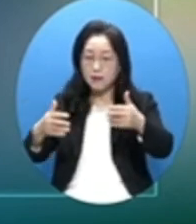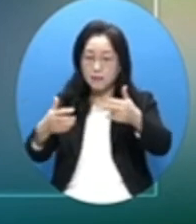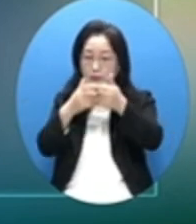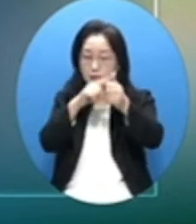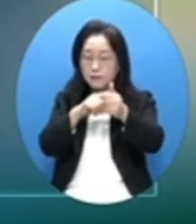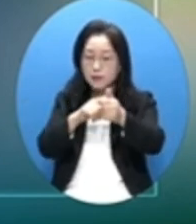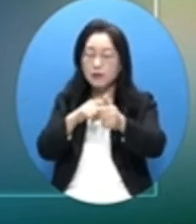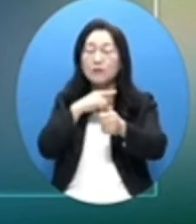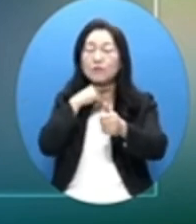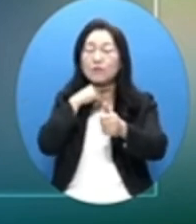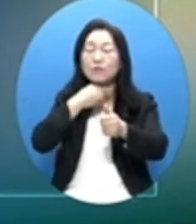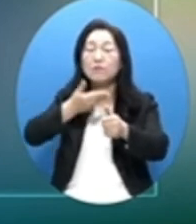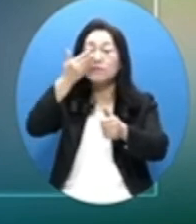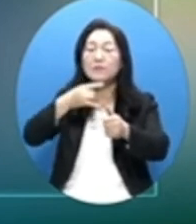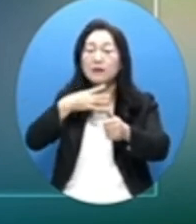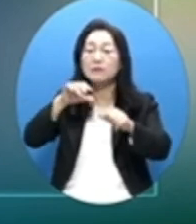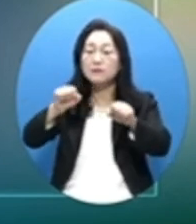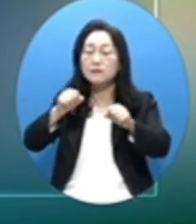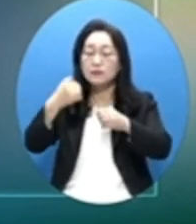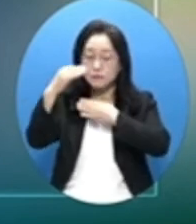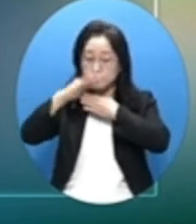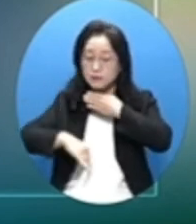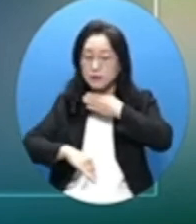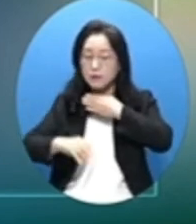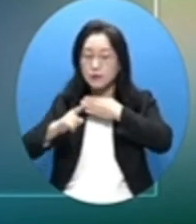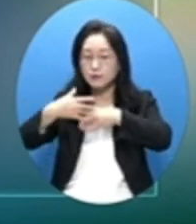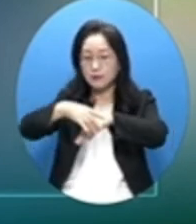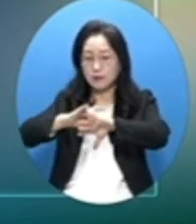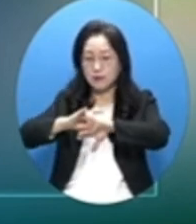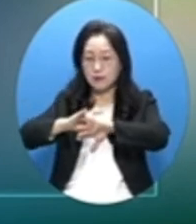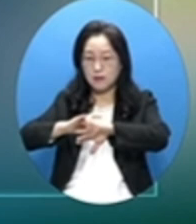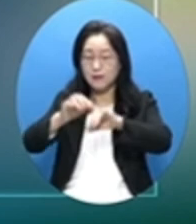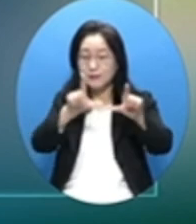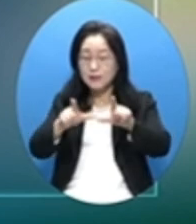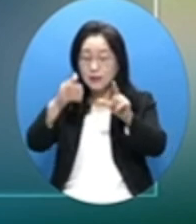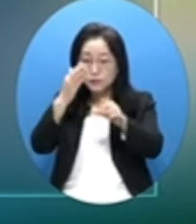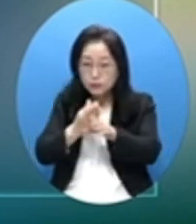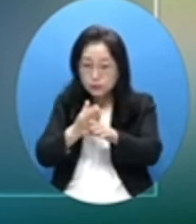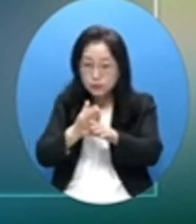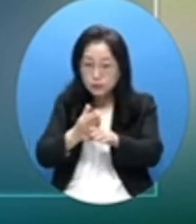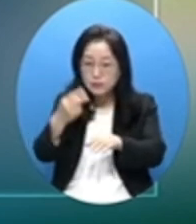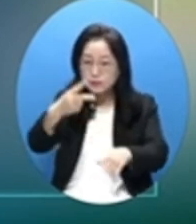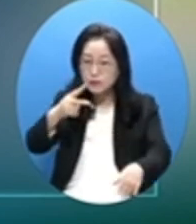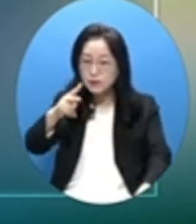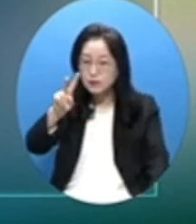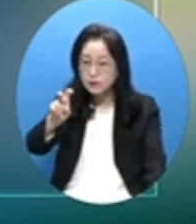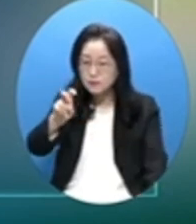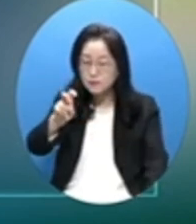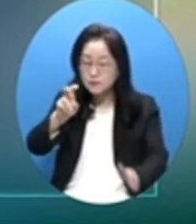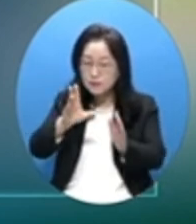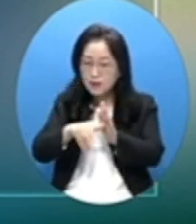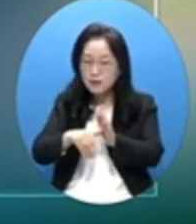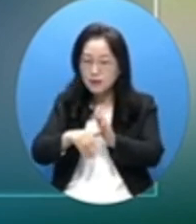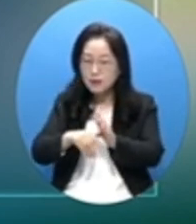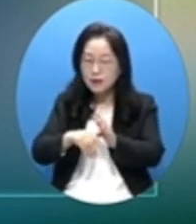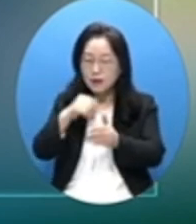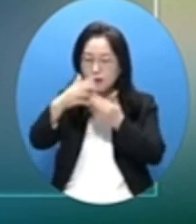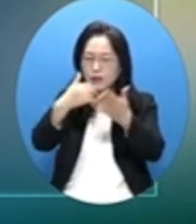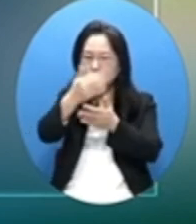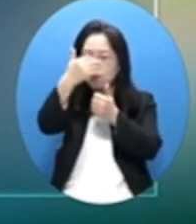전신마비 장애인으로 살다가 2020년 9월 6일 새벽에 하나님의 부르심을 받았습니다 서울에서 태어난